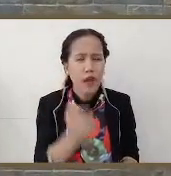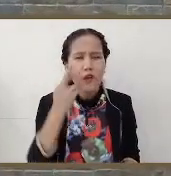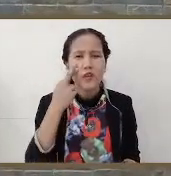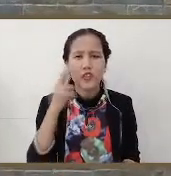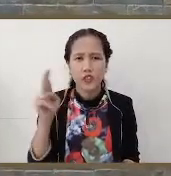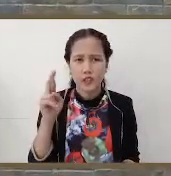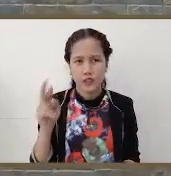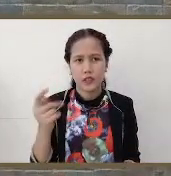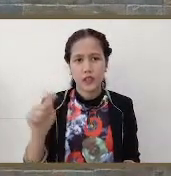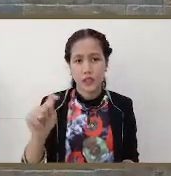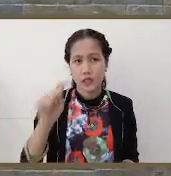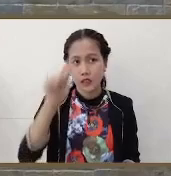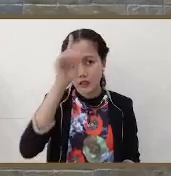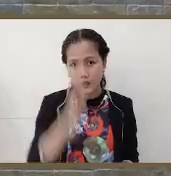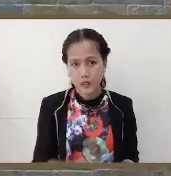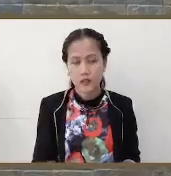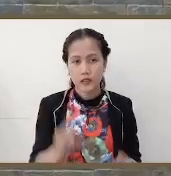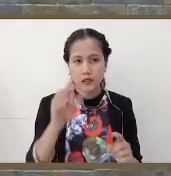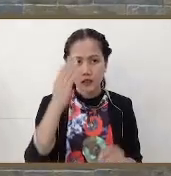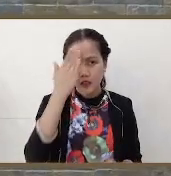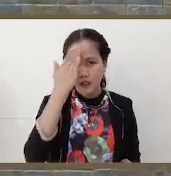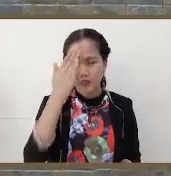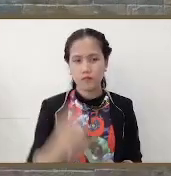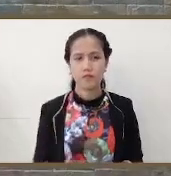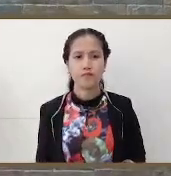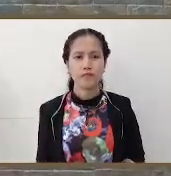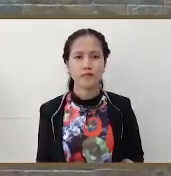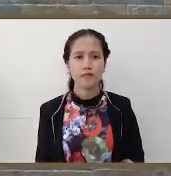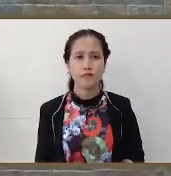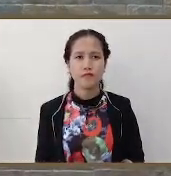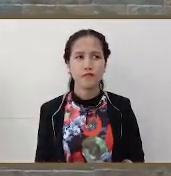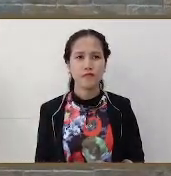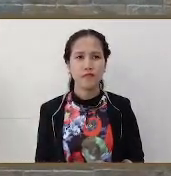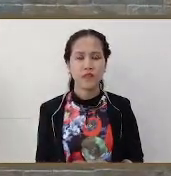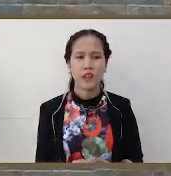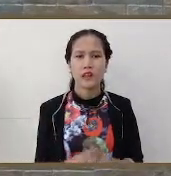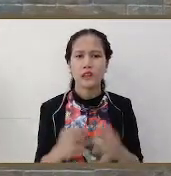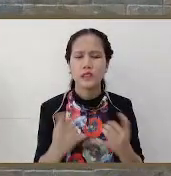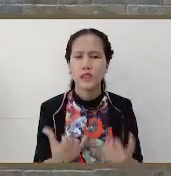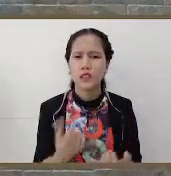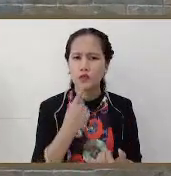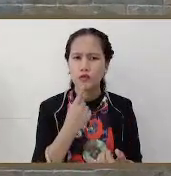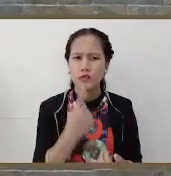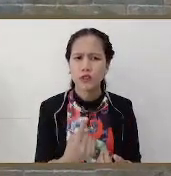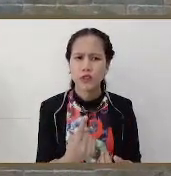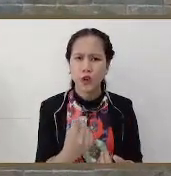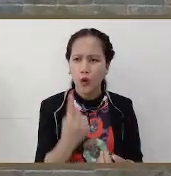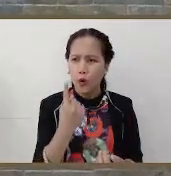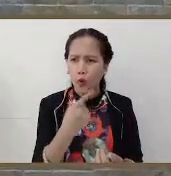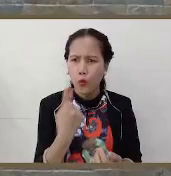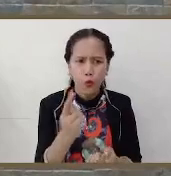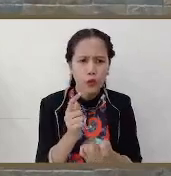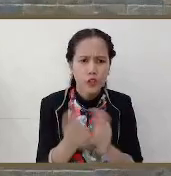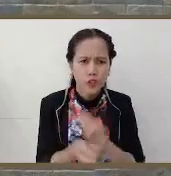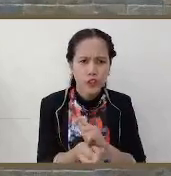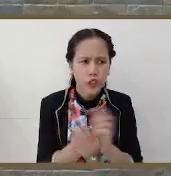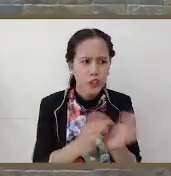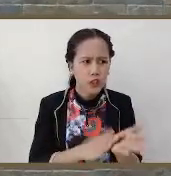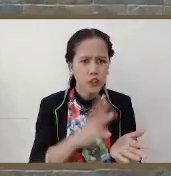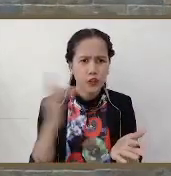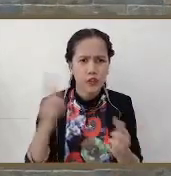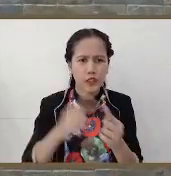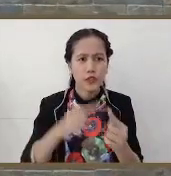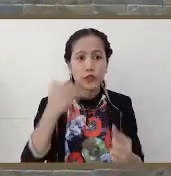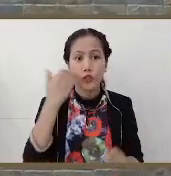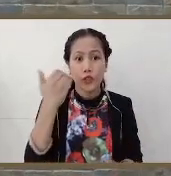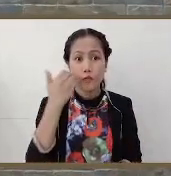the passage, maliwanag po yan mga kapatid. Ang sinasabi po ng Biblia, sino po yung mga matiturn yung glory into shame? Yung